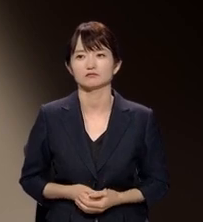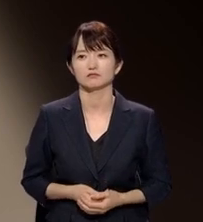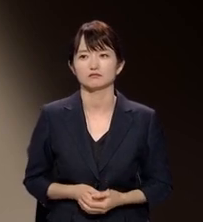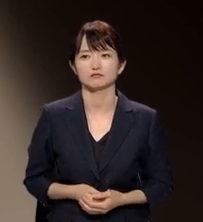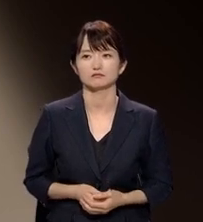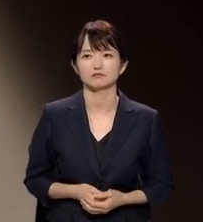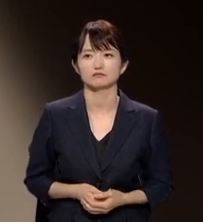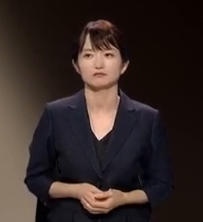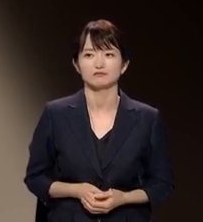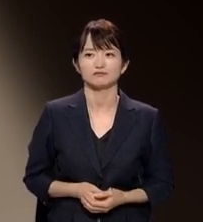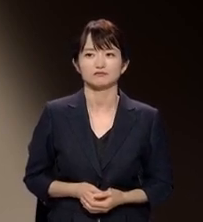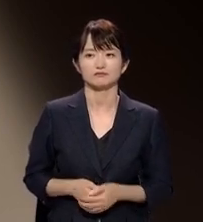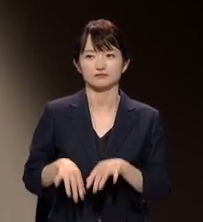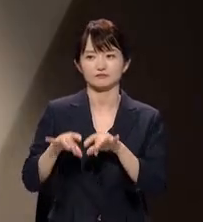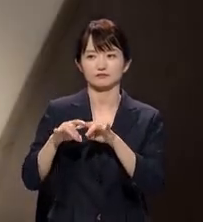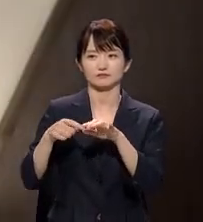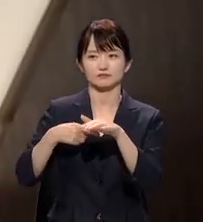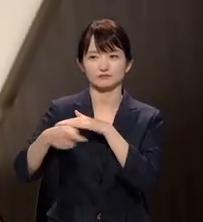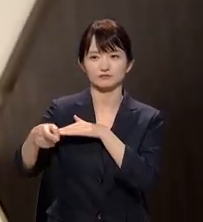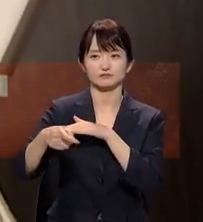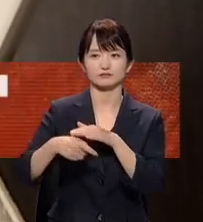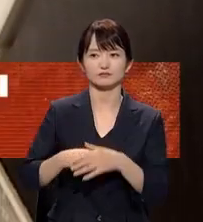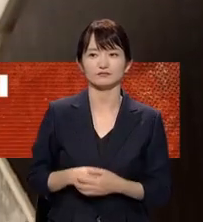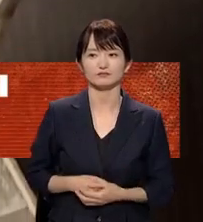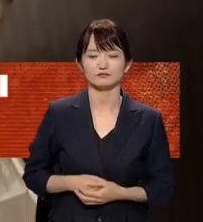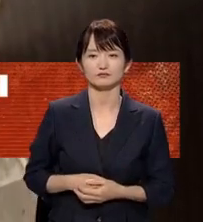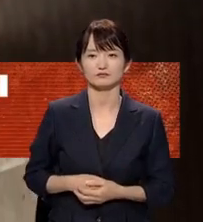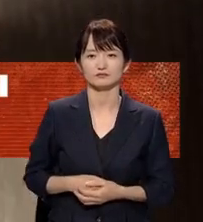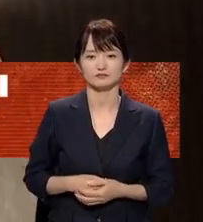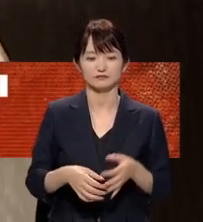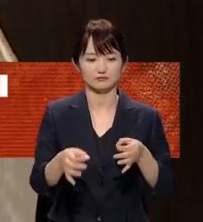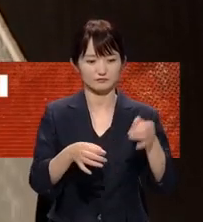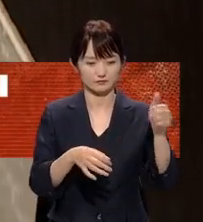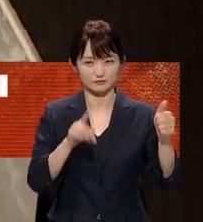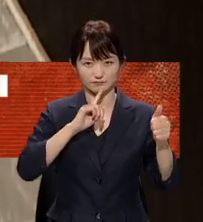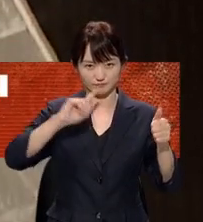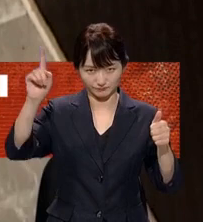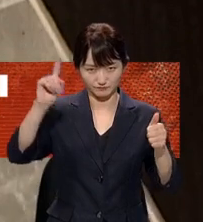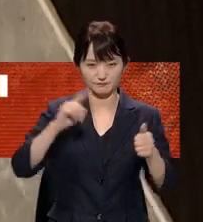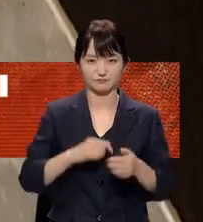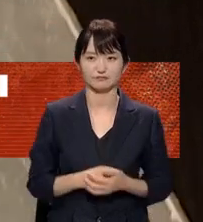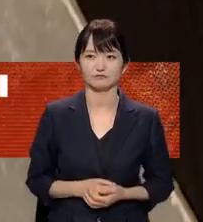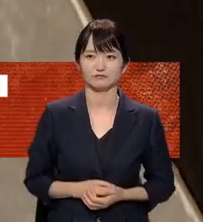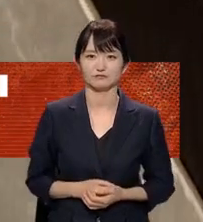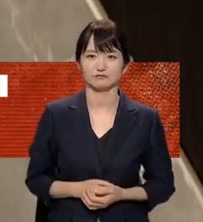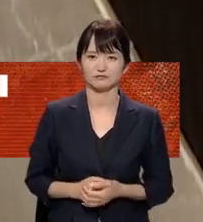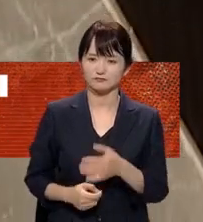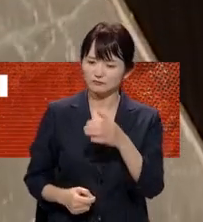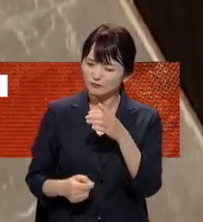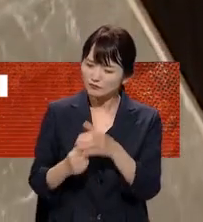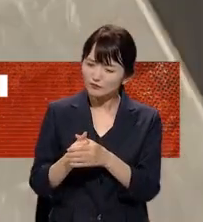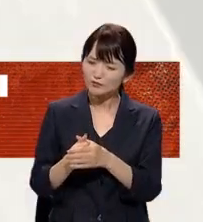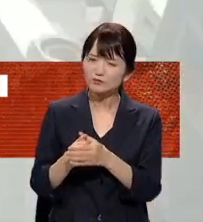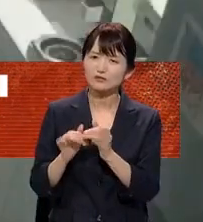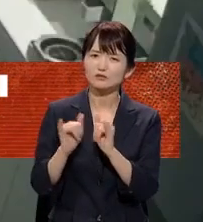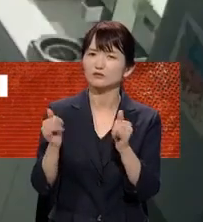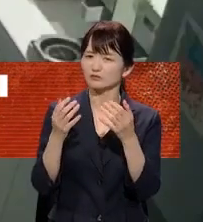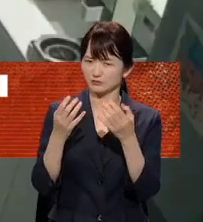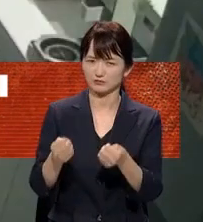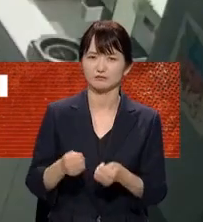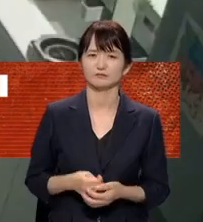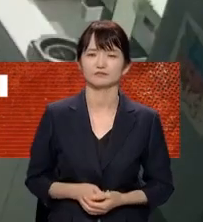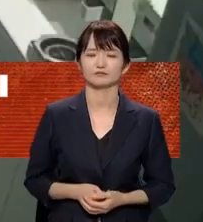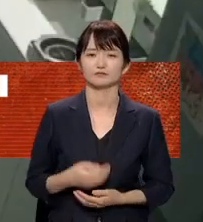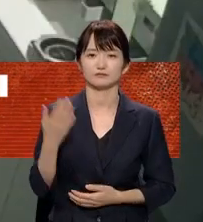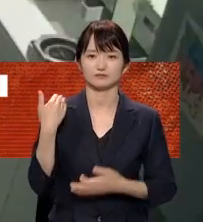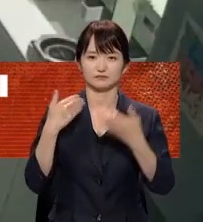세상에. 이름하여 전기도둑. 사장님 당연히 신고를 했죠. 진짜 세상에 별 희한한 인간들이 다 있어요. 지난 19일